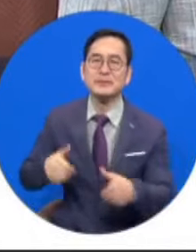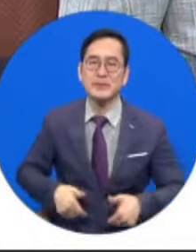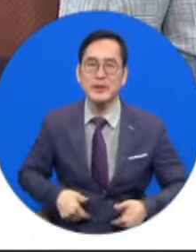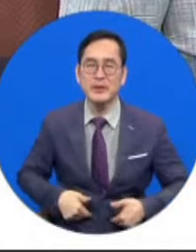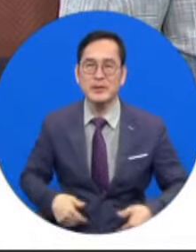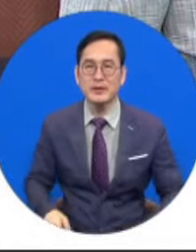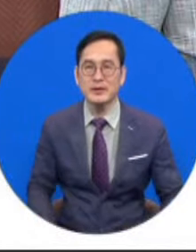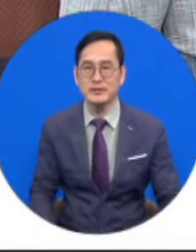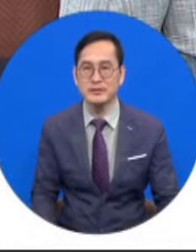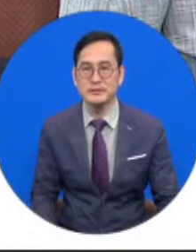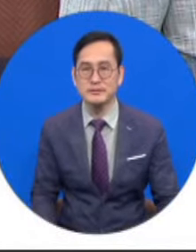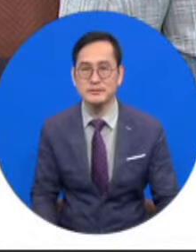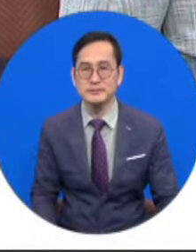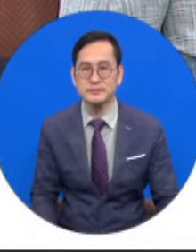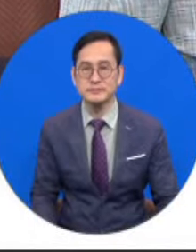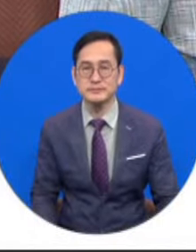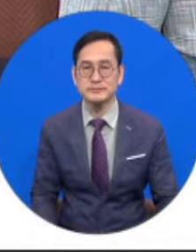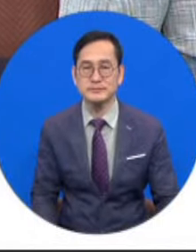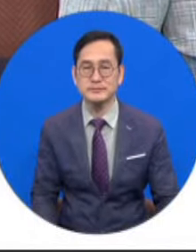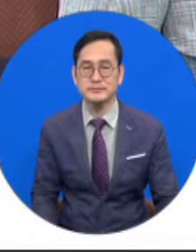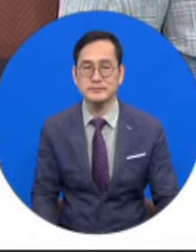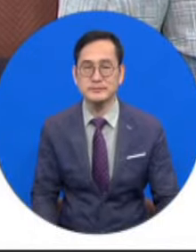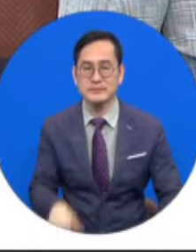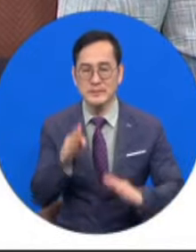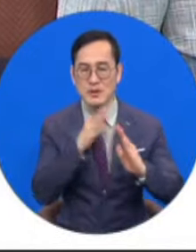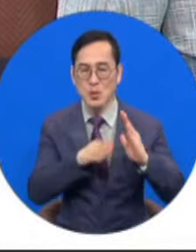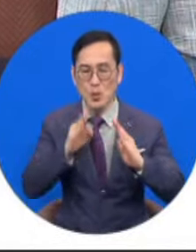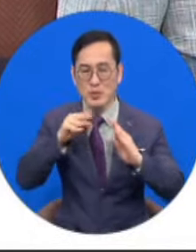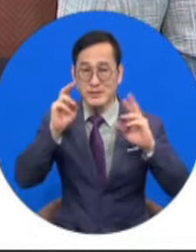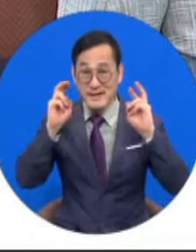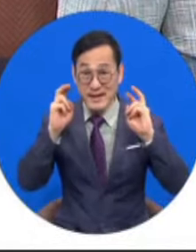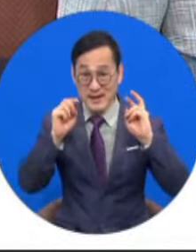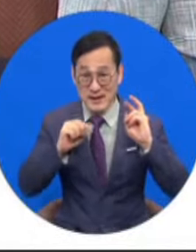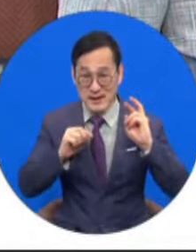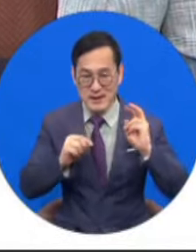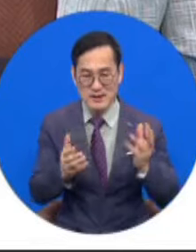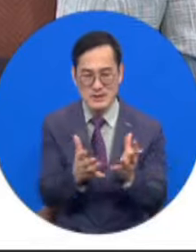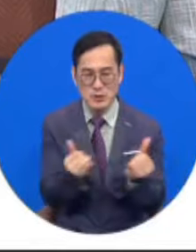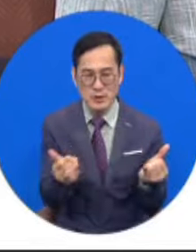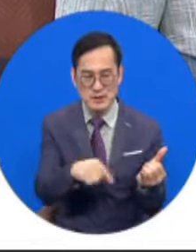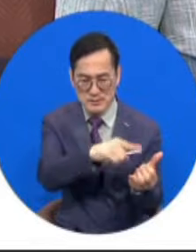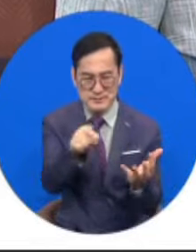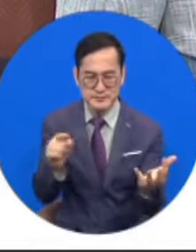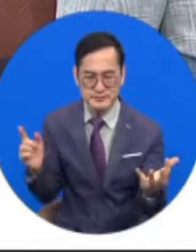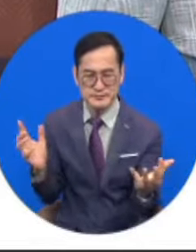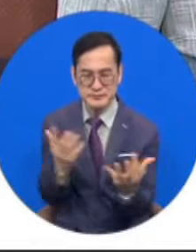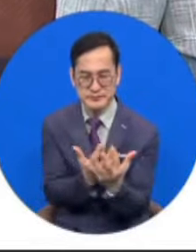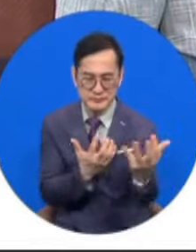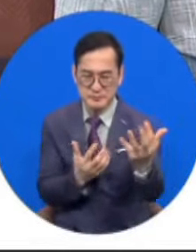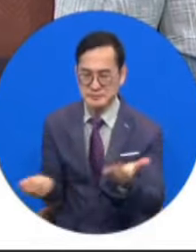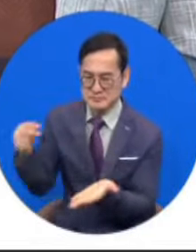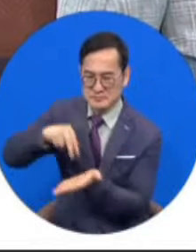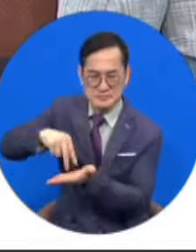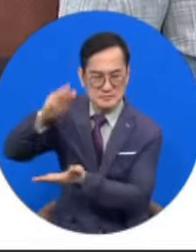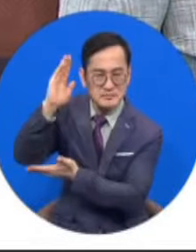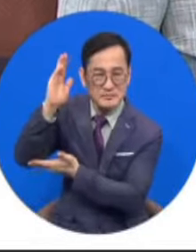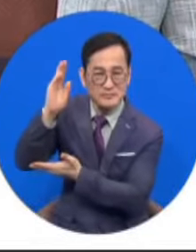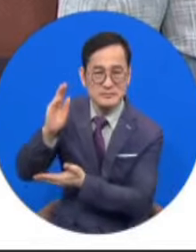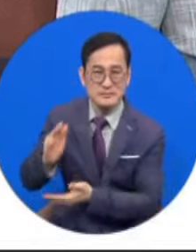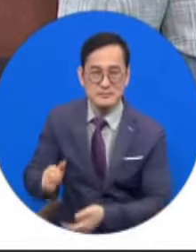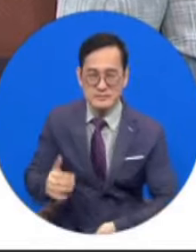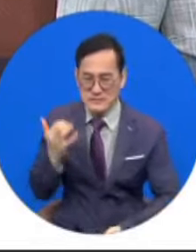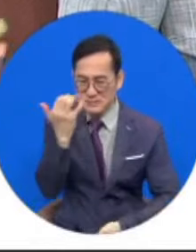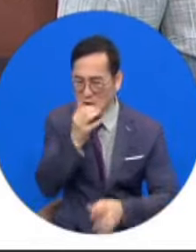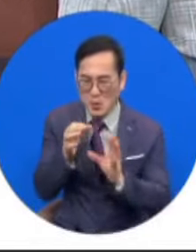아마 어 공공기관에서 이런 식의 직원 대상의 어떤 특강들 주제가 어떻든지 간해 이거는 사실은